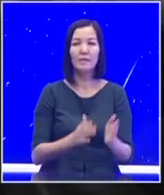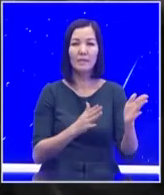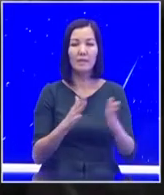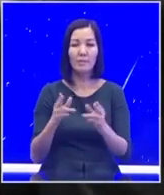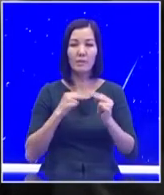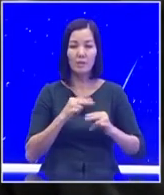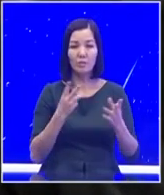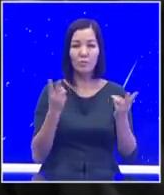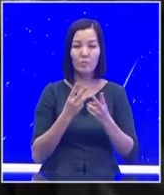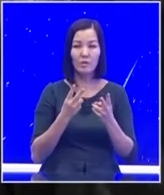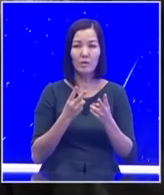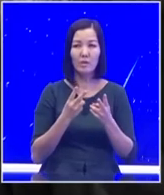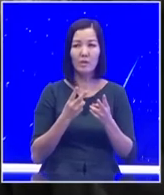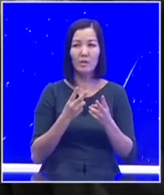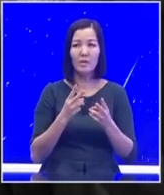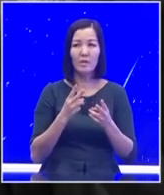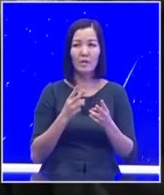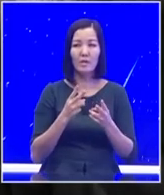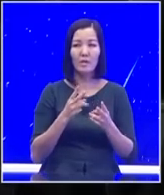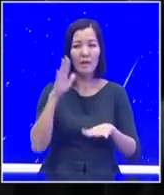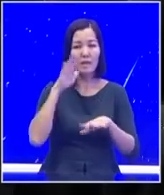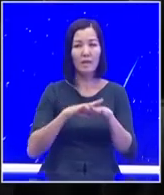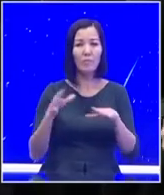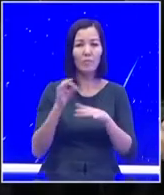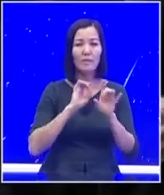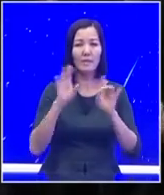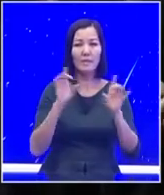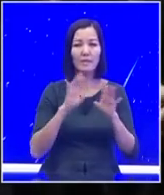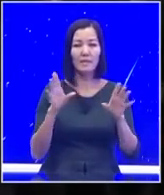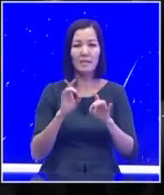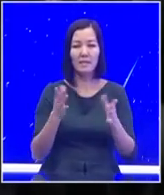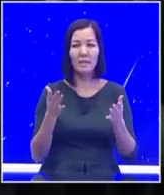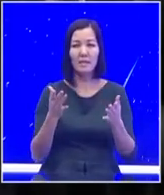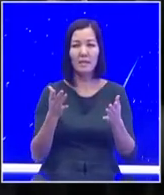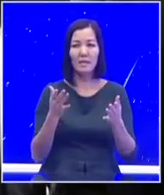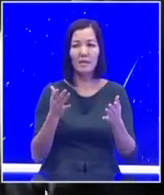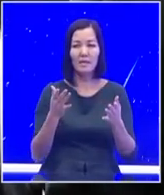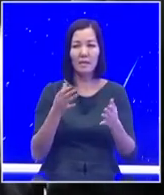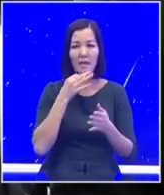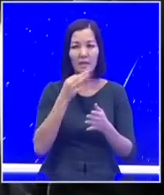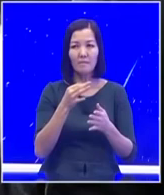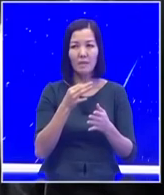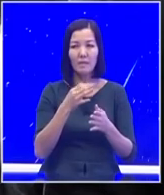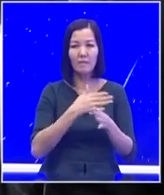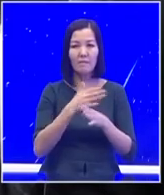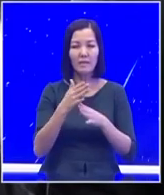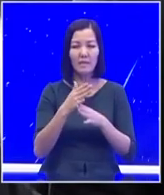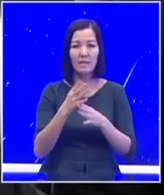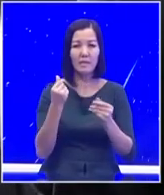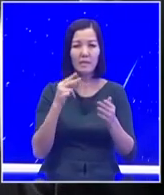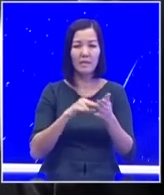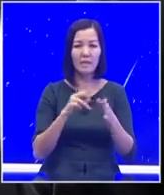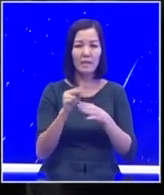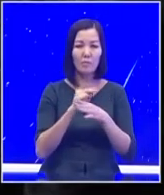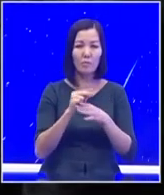систематически. Встретившись с жильцами этого дома, аким области рассказал им о проводимой работе и отметил, что выделены деньги не только на